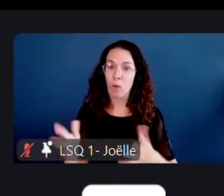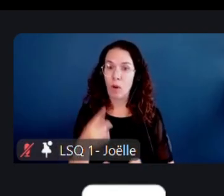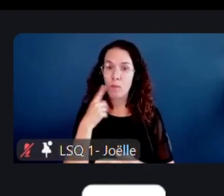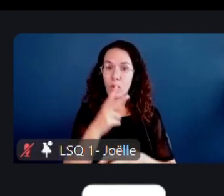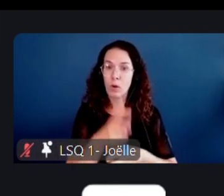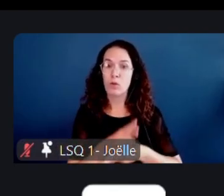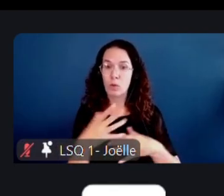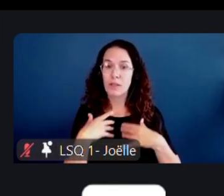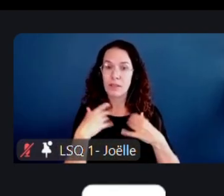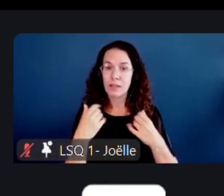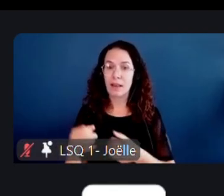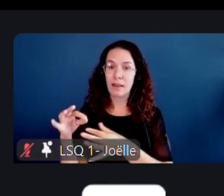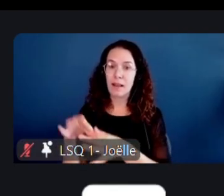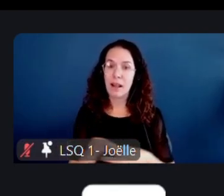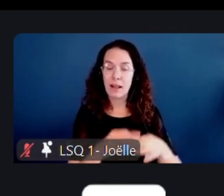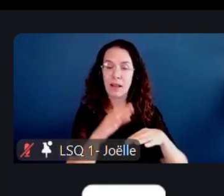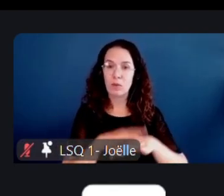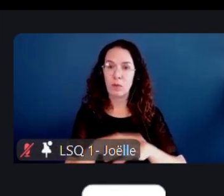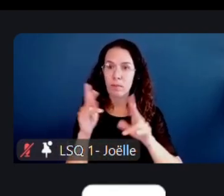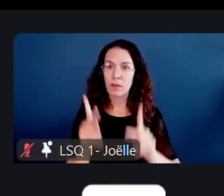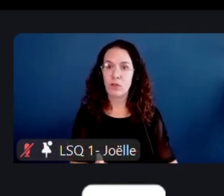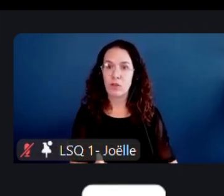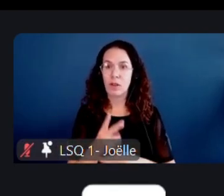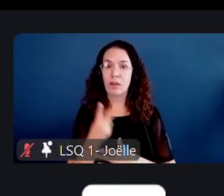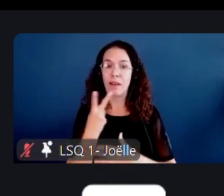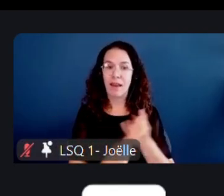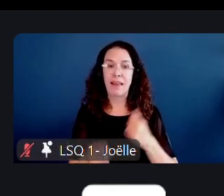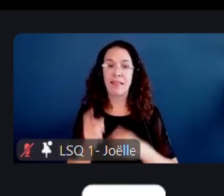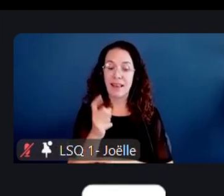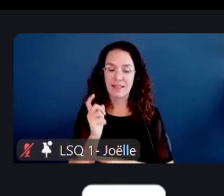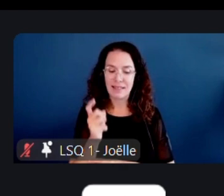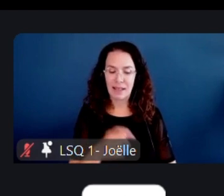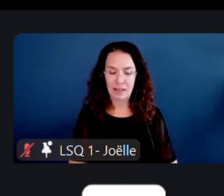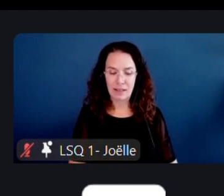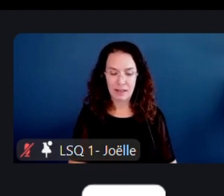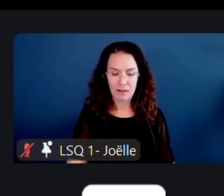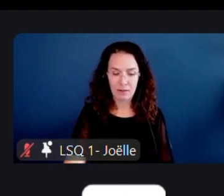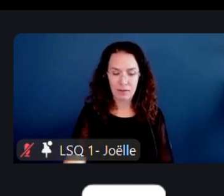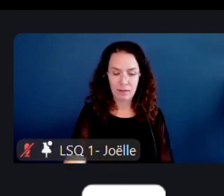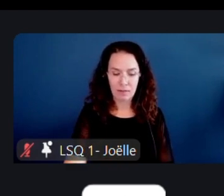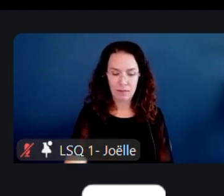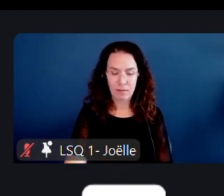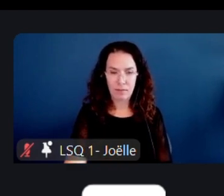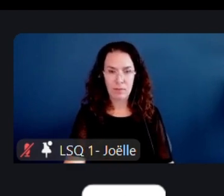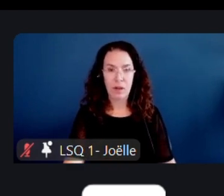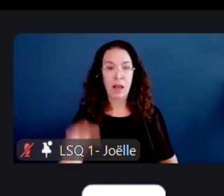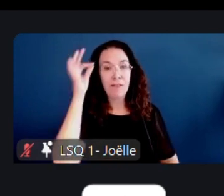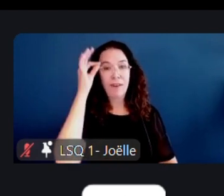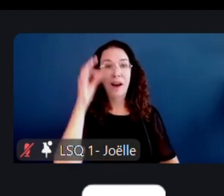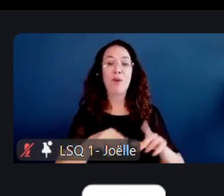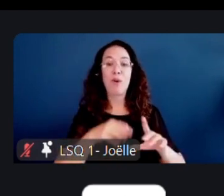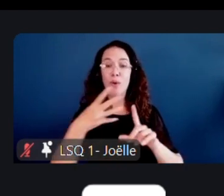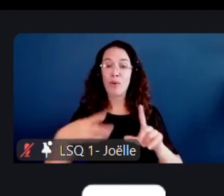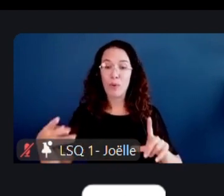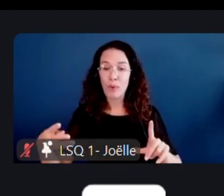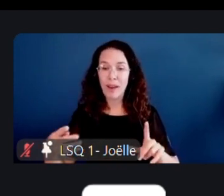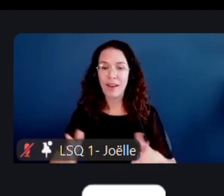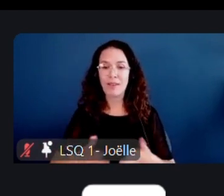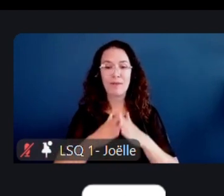des soins de santé concernant les personnes intersexes que j'ai mentionné à quelques reprises. Et chez Franco Queer, on vous invite